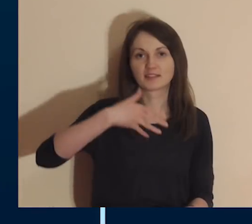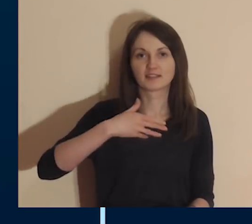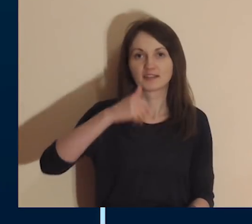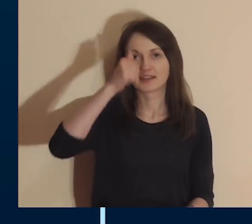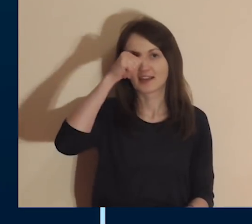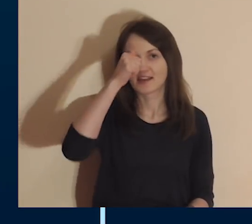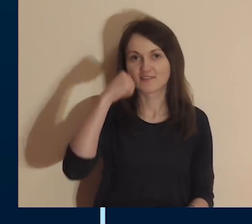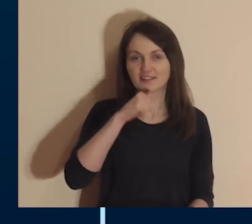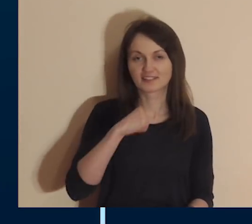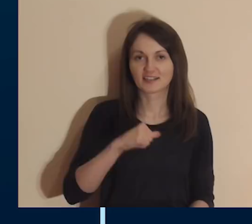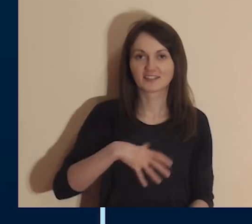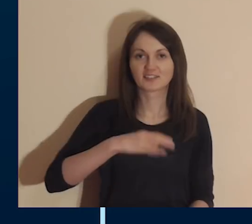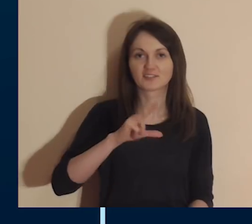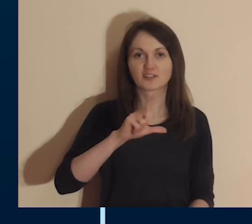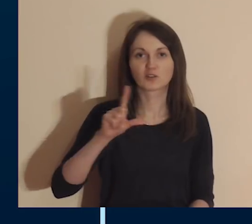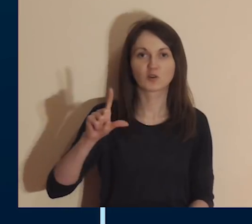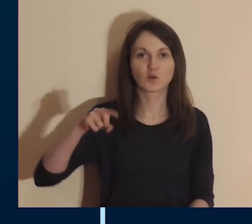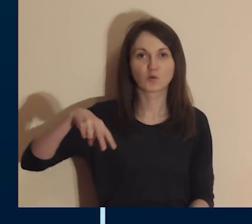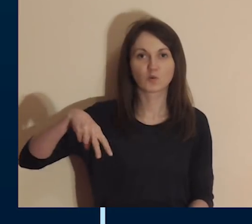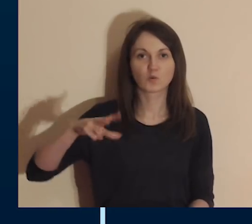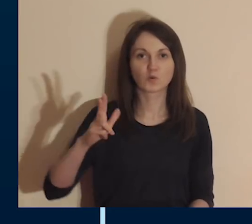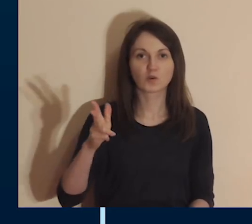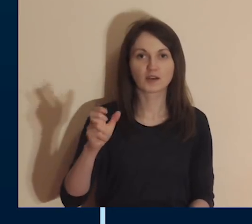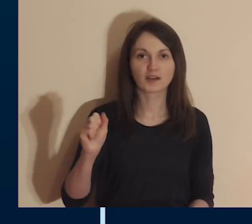Z Ewangelii według świętego Łukasza.